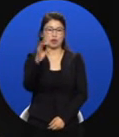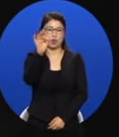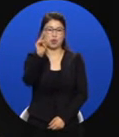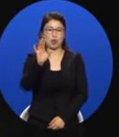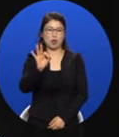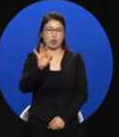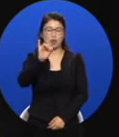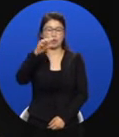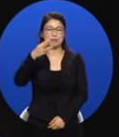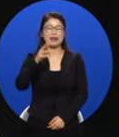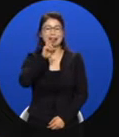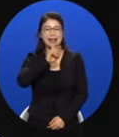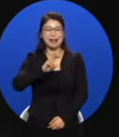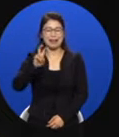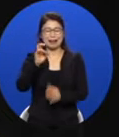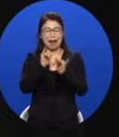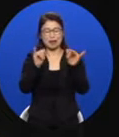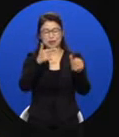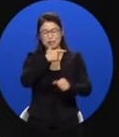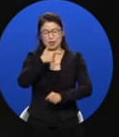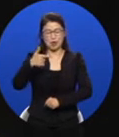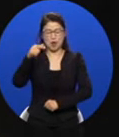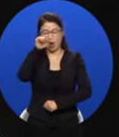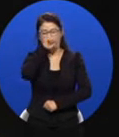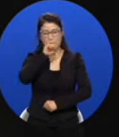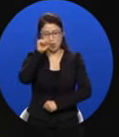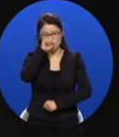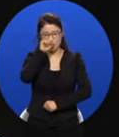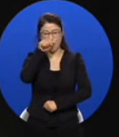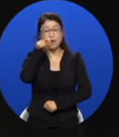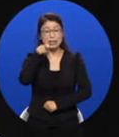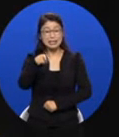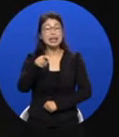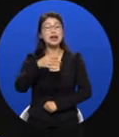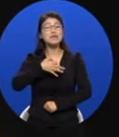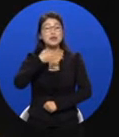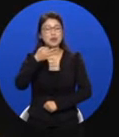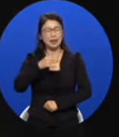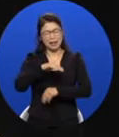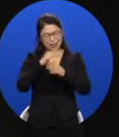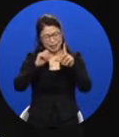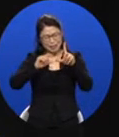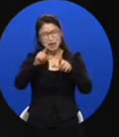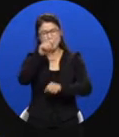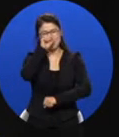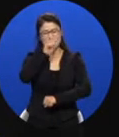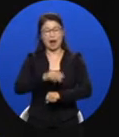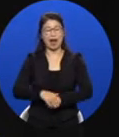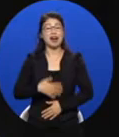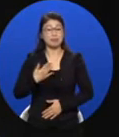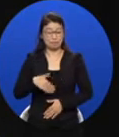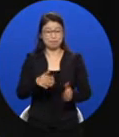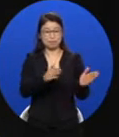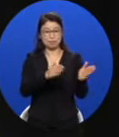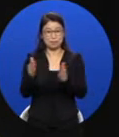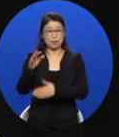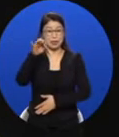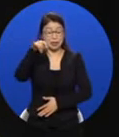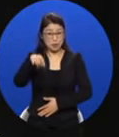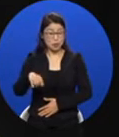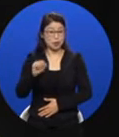가수를 굉장히 좋아하고 예. 조용필 가수가 불렀던 노래는 다 좋아합니다. 네, 예, 알겠습니다. 예, 예. 위성곤